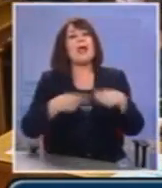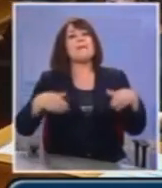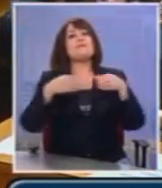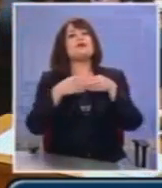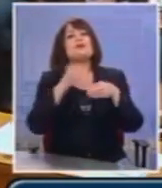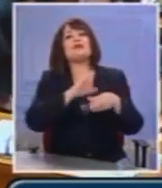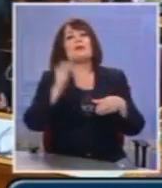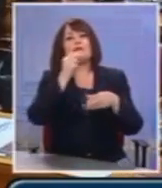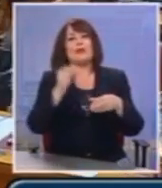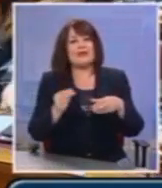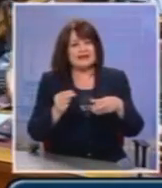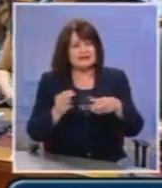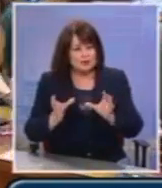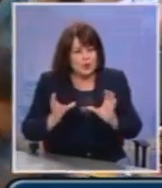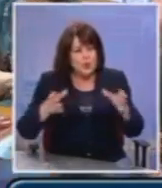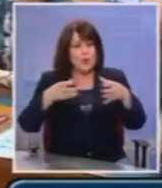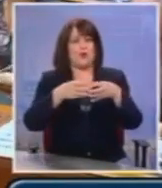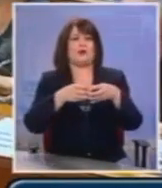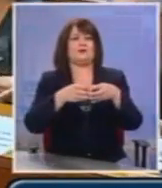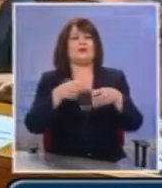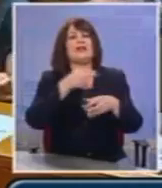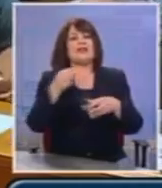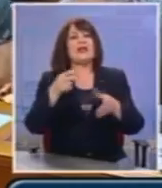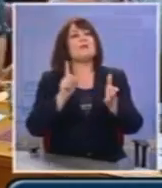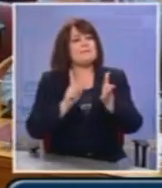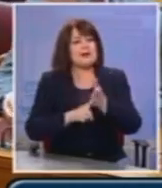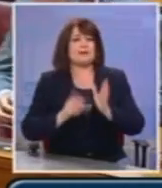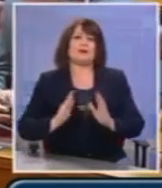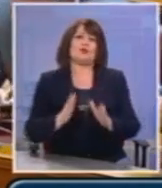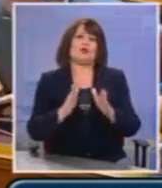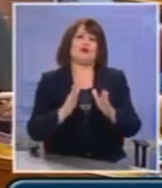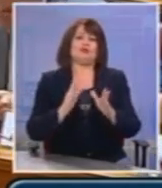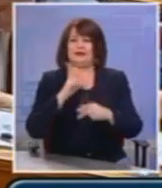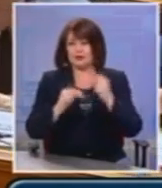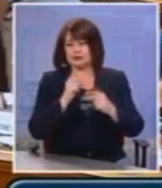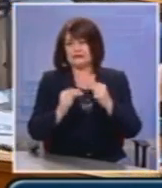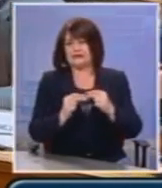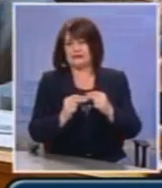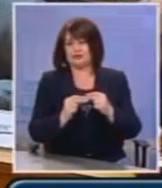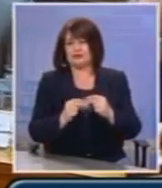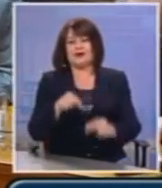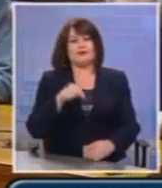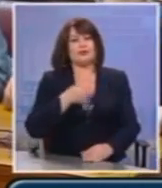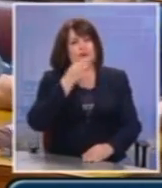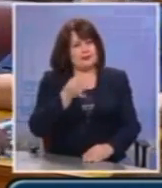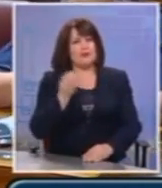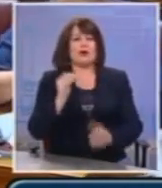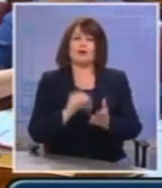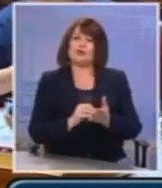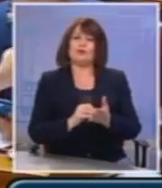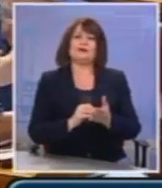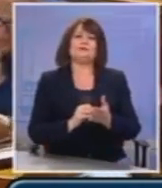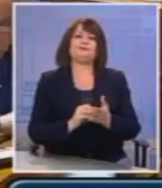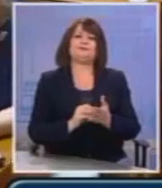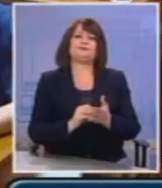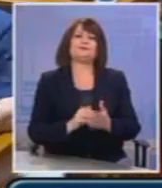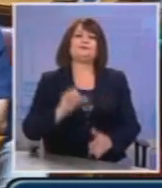υποθέσεων των ευρωπαϊκών κοινοβουλίων είναι ένα θέμα το οποίο πρέπει να προωθήσουμε και με αυτό να πω επίσης πως